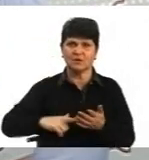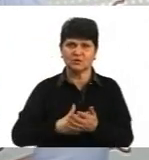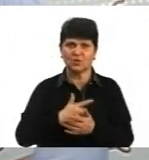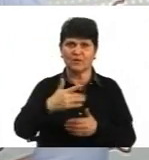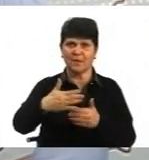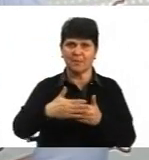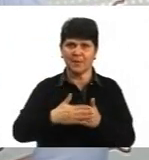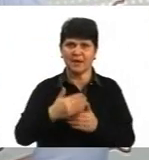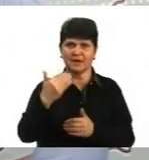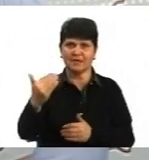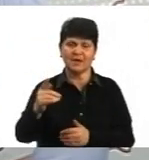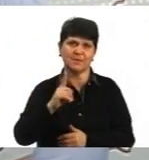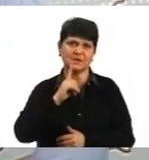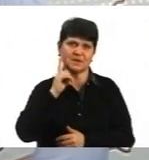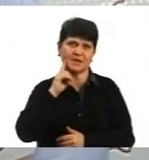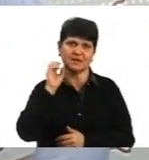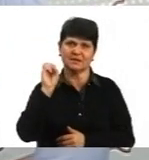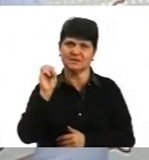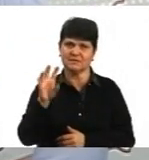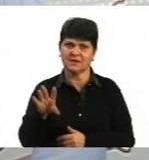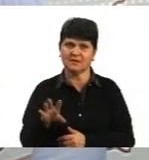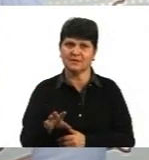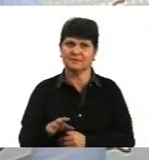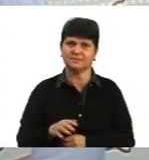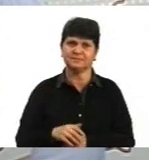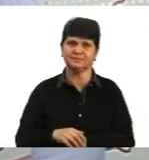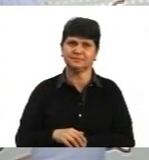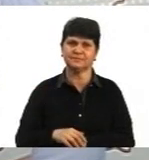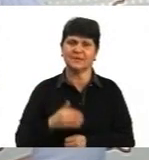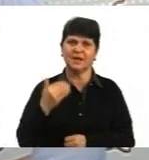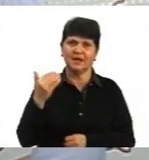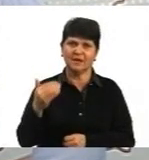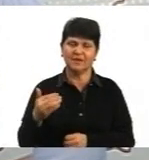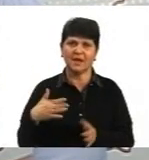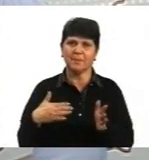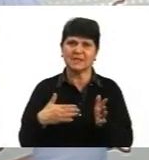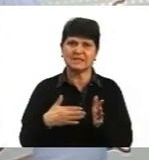загорається зелене світло. Тобто, ви проїжджаєте максимально